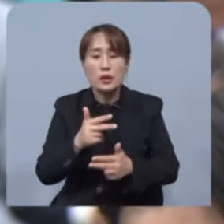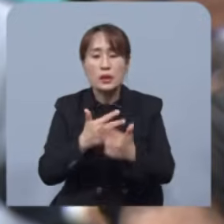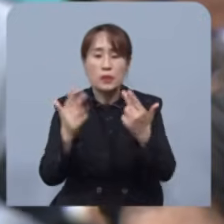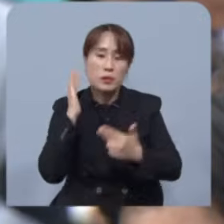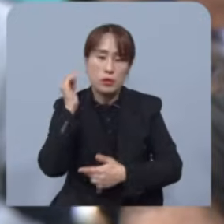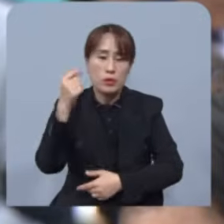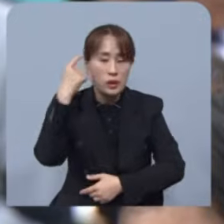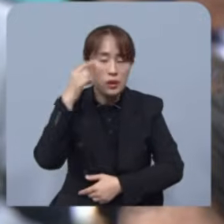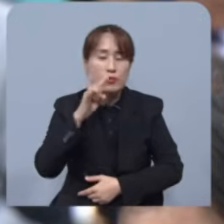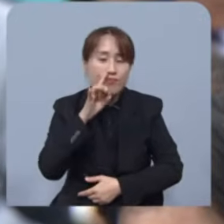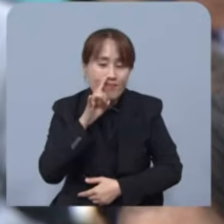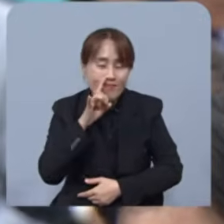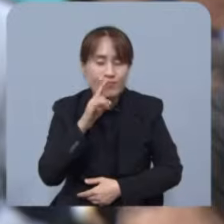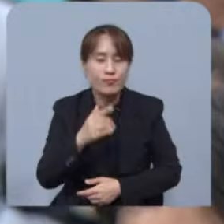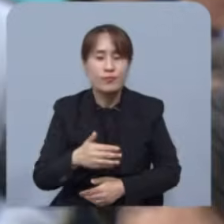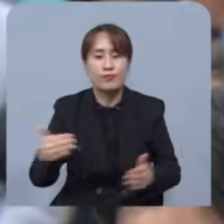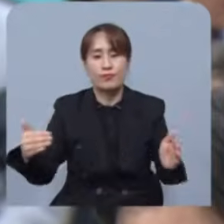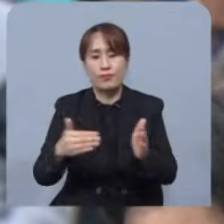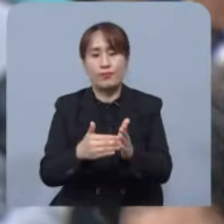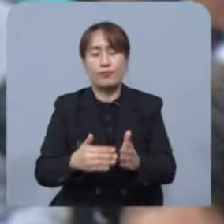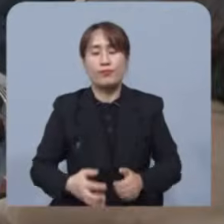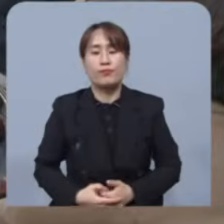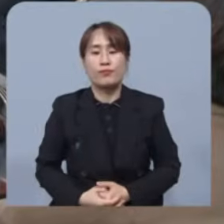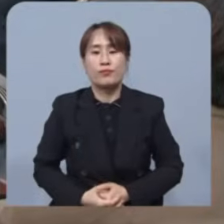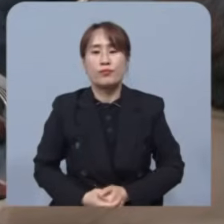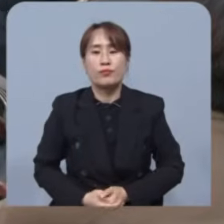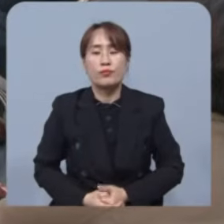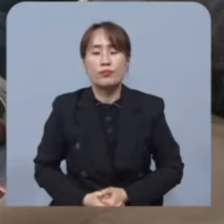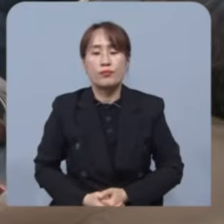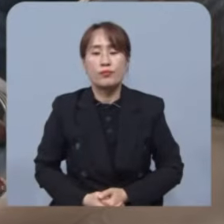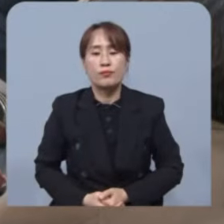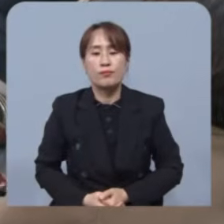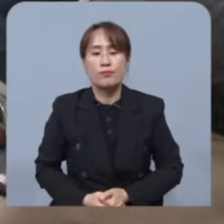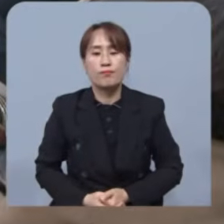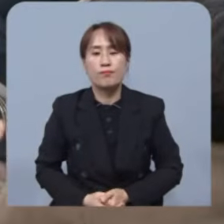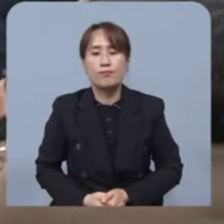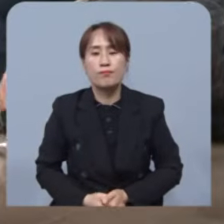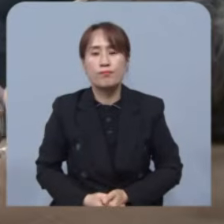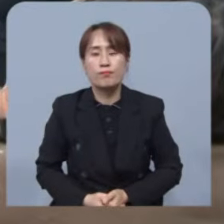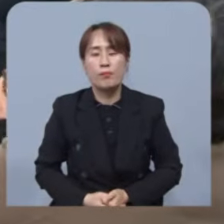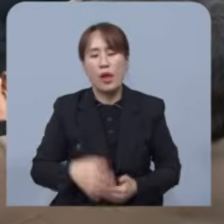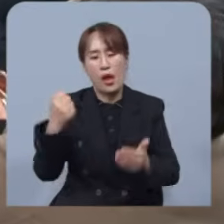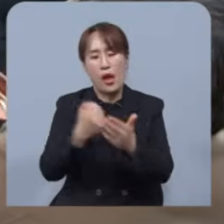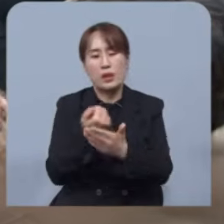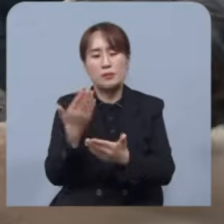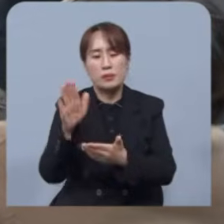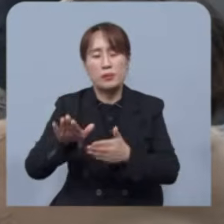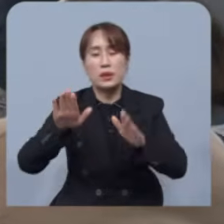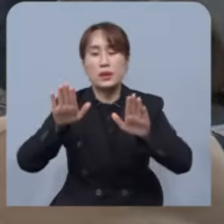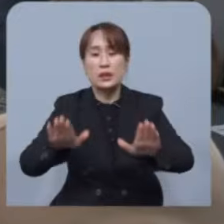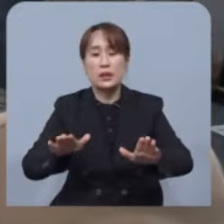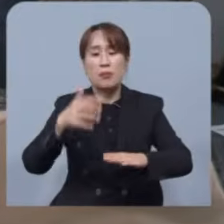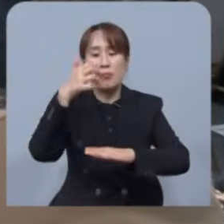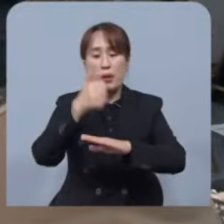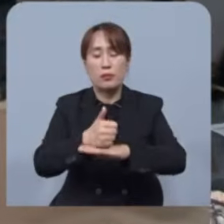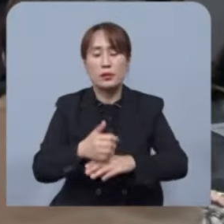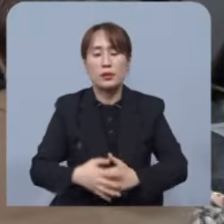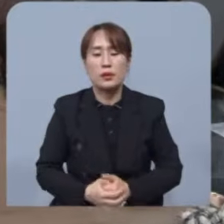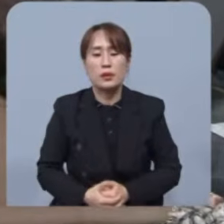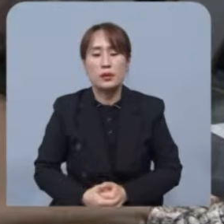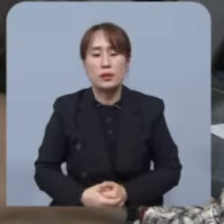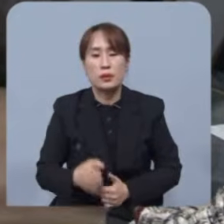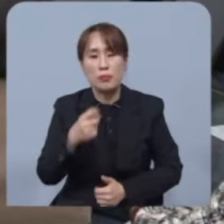좀 듣고 싶습니다. 네, 이상입니다. 네, 아쉽지만 이제 그 마무리할 시간이